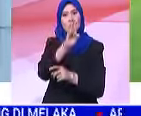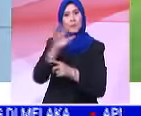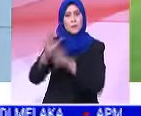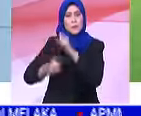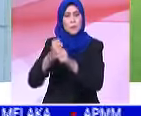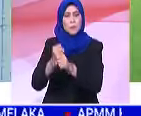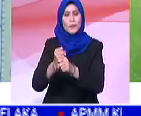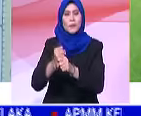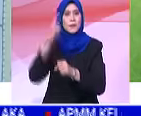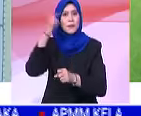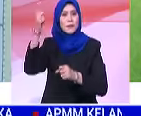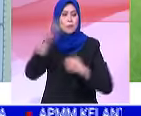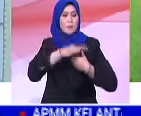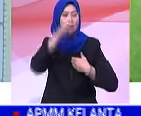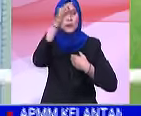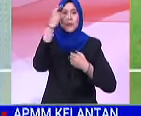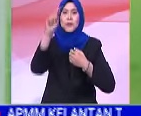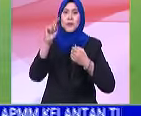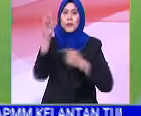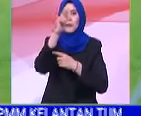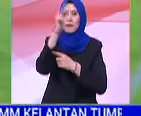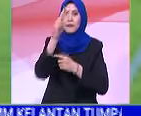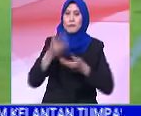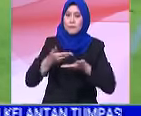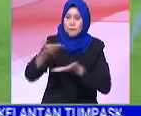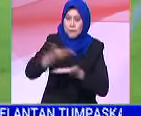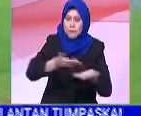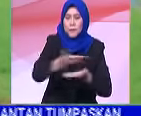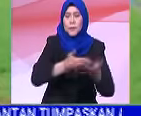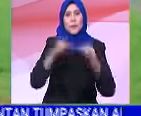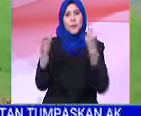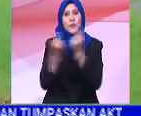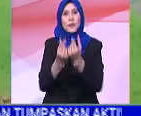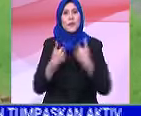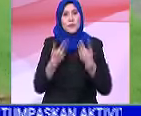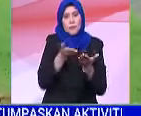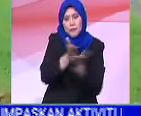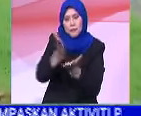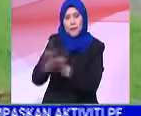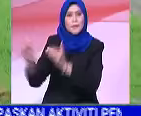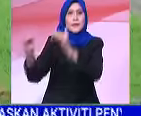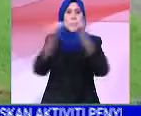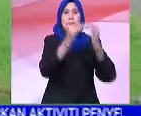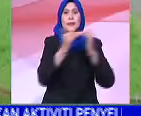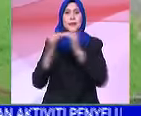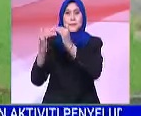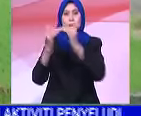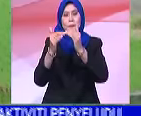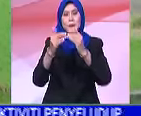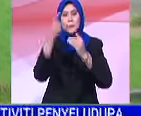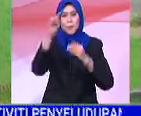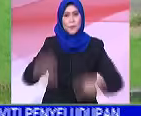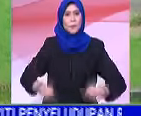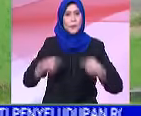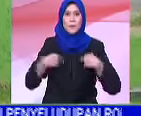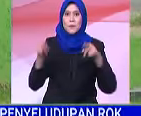kepada kerajaan untuk mendekati rakyat bagi memastikan golongan itu mempunyai hak dan peluang sama rata untuk menjalani